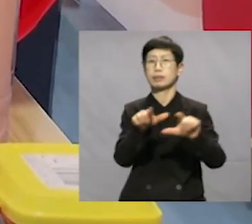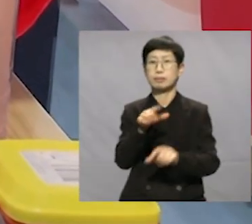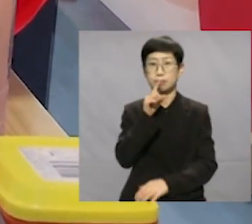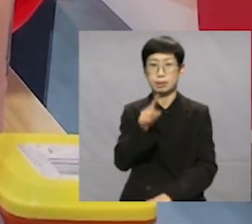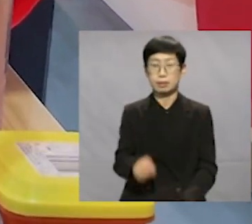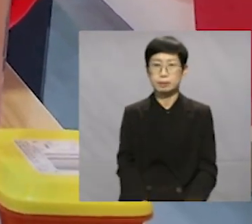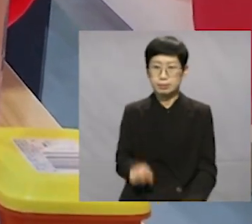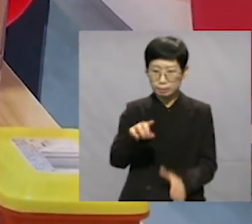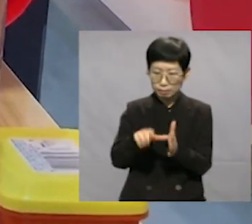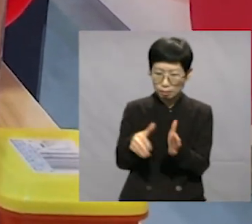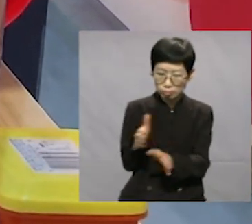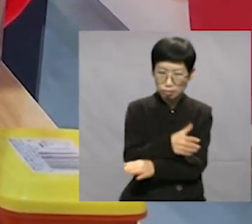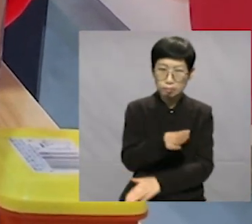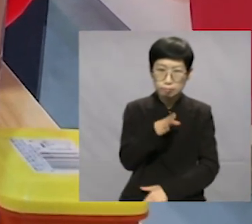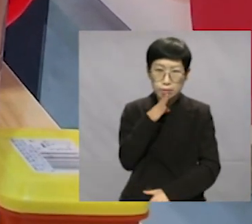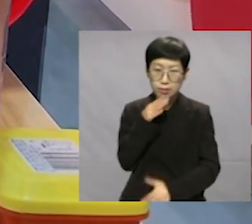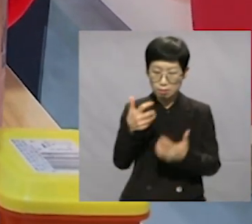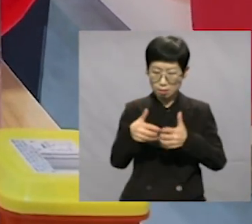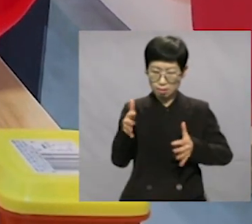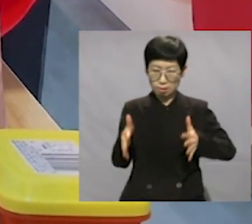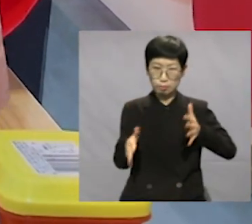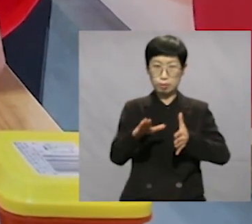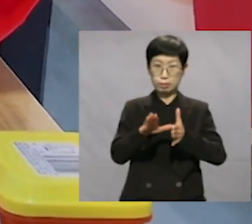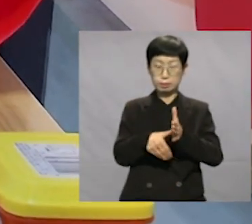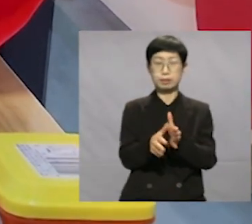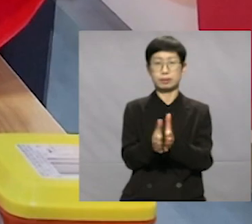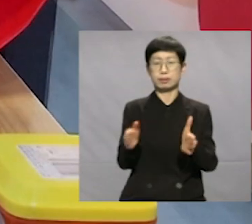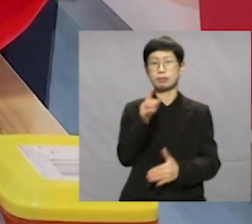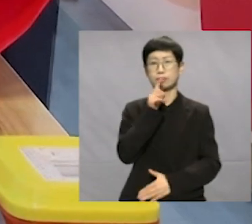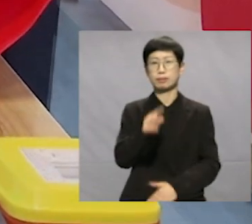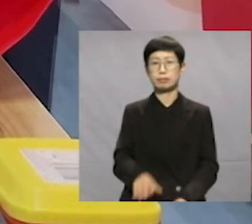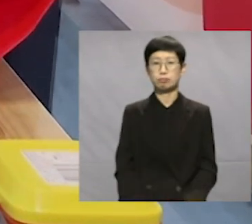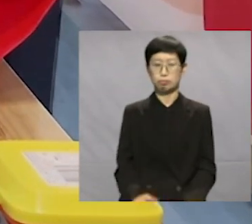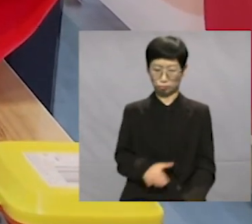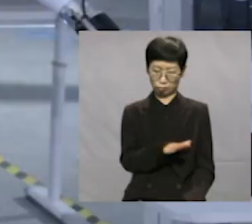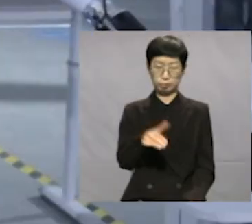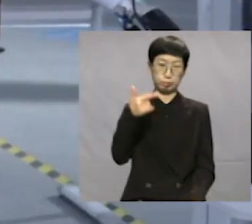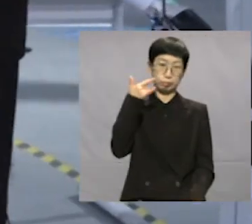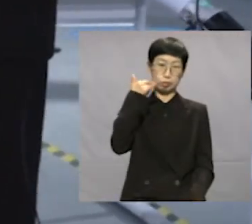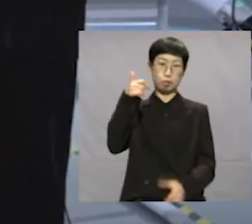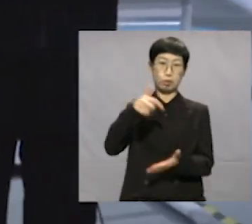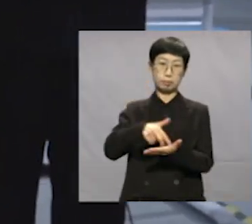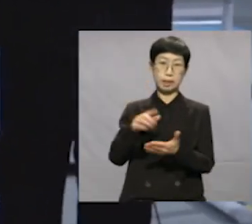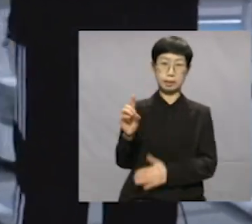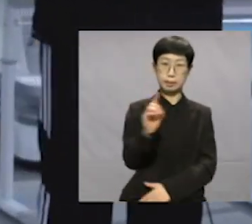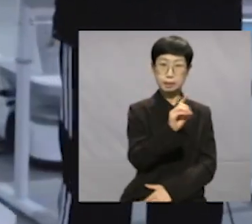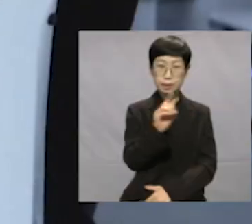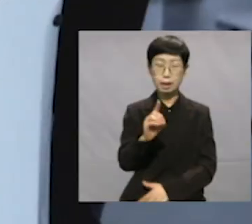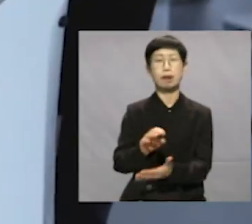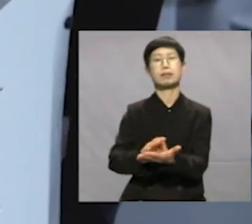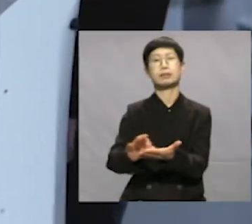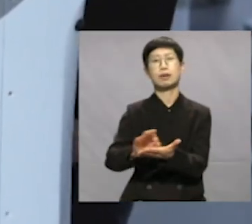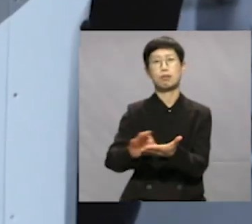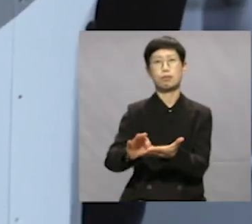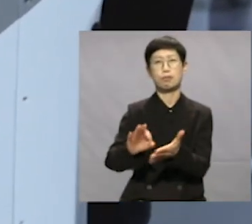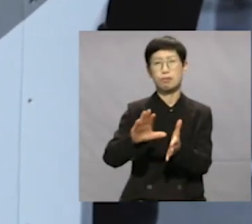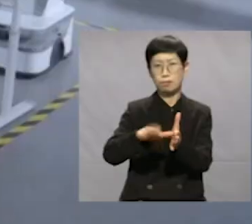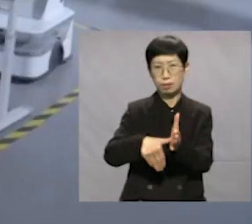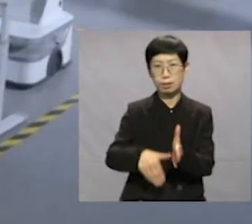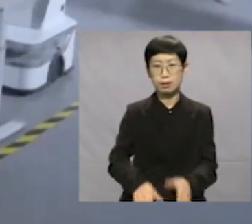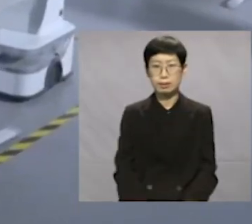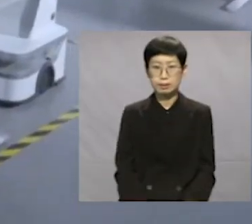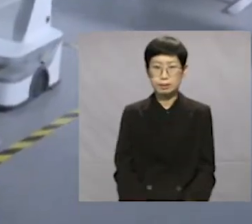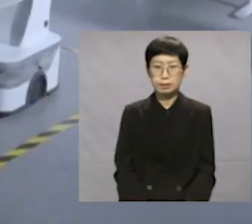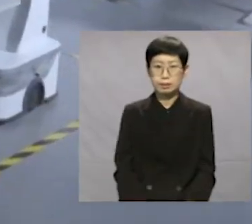시대를 그때부터 이제 본격적으로 시작한다는 얘기죠. 네. 사실 우리 윗세대들만 해도 디지털 이민자 세대였잖아요. 그렇죠. 아직도